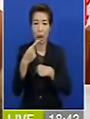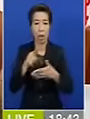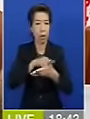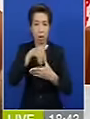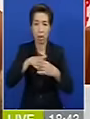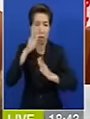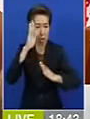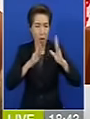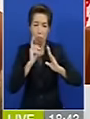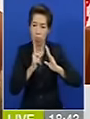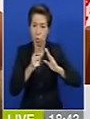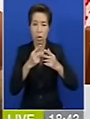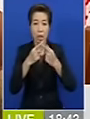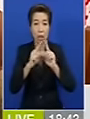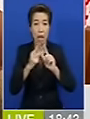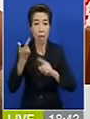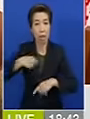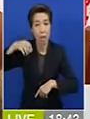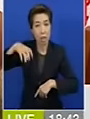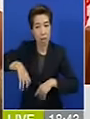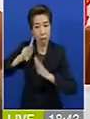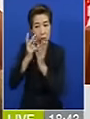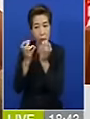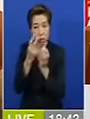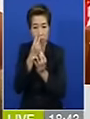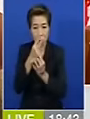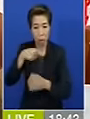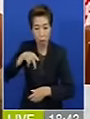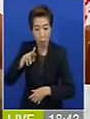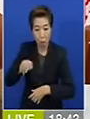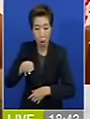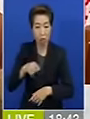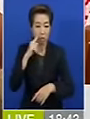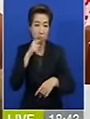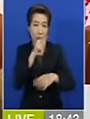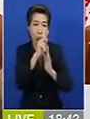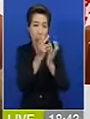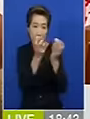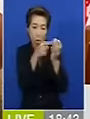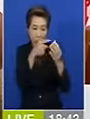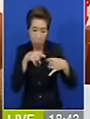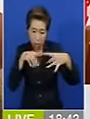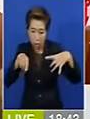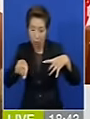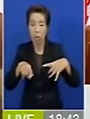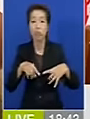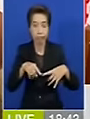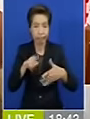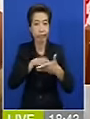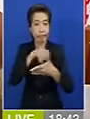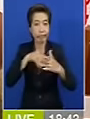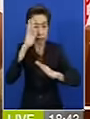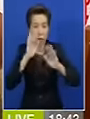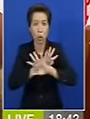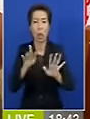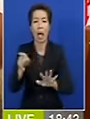นอนแต่ว่าถ้าศาลรัฐธรรมนูญวินิจฉัยว่าขัดท่านก็จะยกเลิกเพราะฉะนั้นเนี่ยนะครับประเด็น